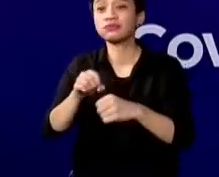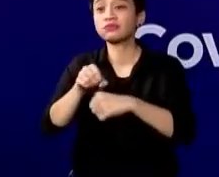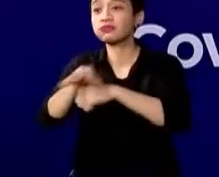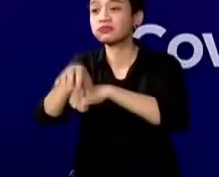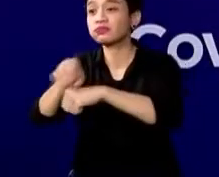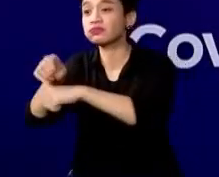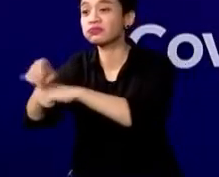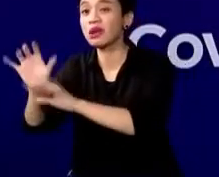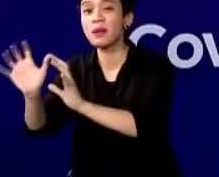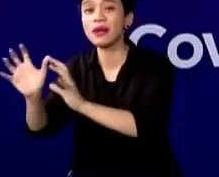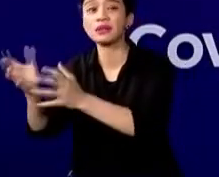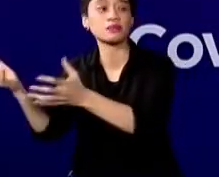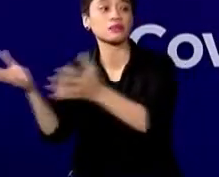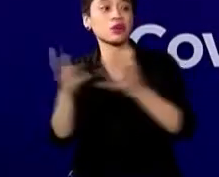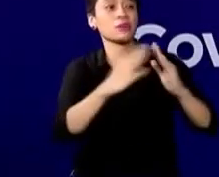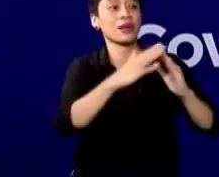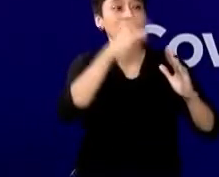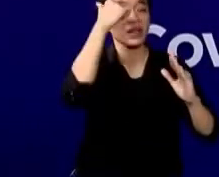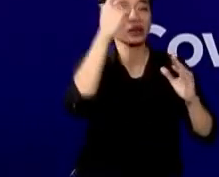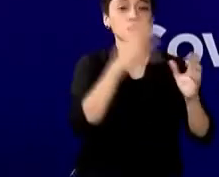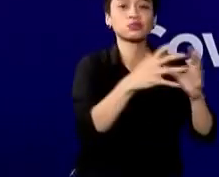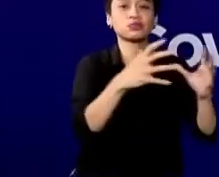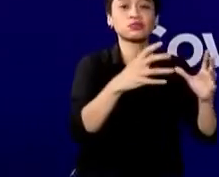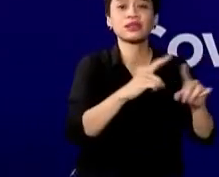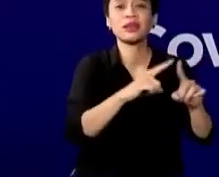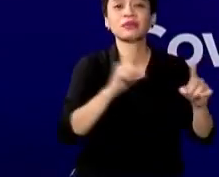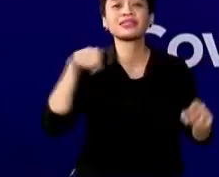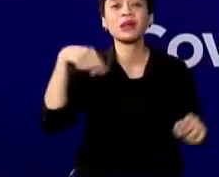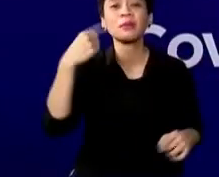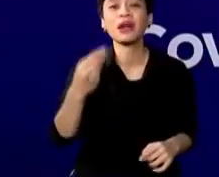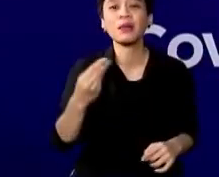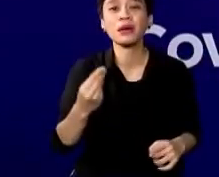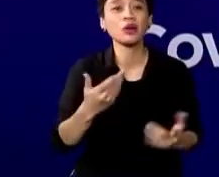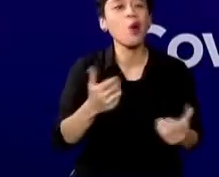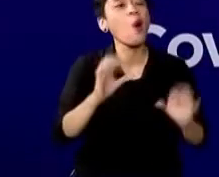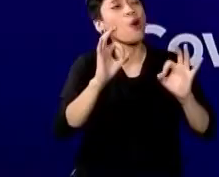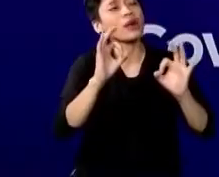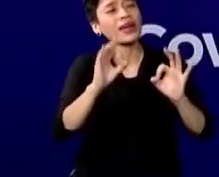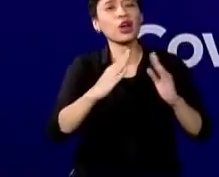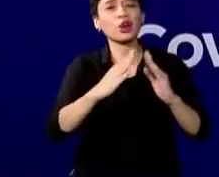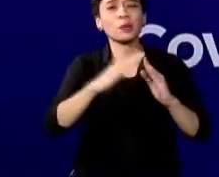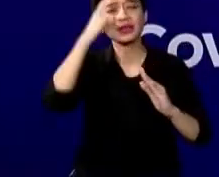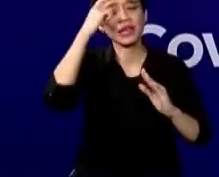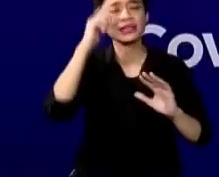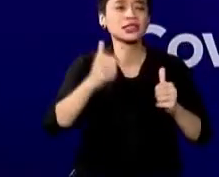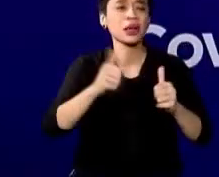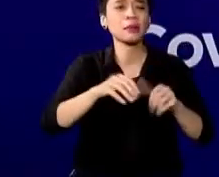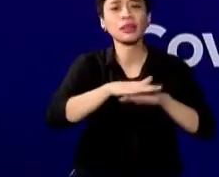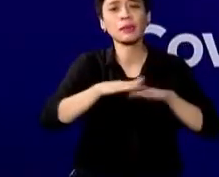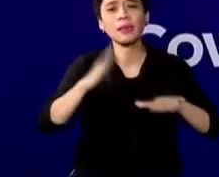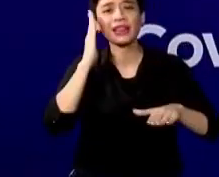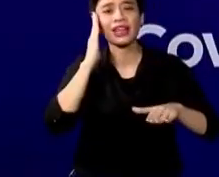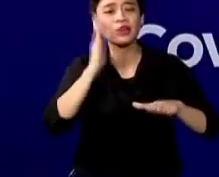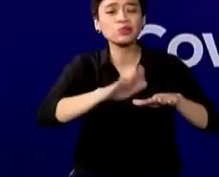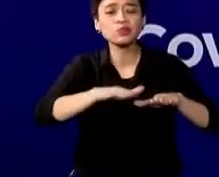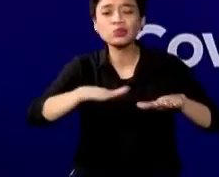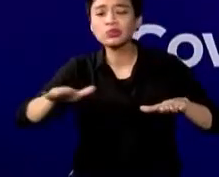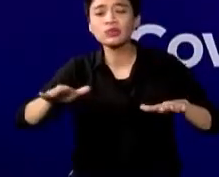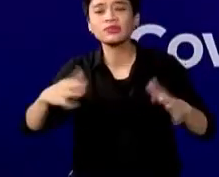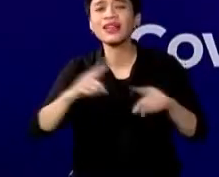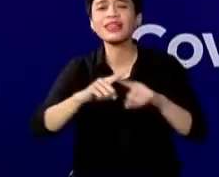harus ditambah tapi sampai kapan sampai kapan tempat tidur harus ditambah Sampai kapan itu rumah sakit semua menjadi rumah sakit